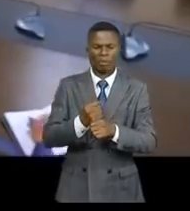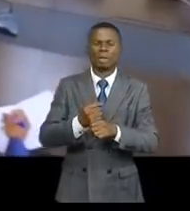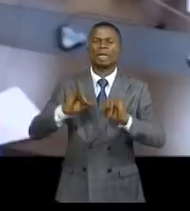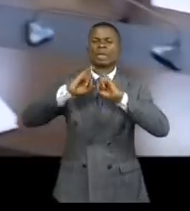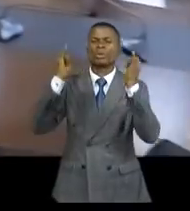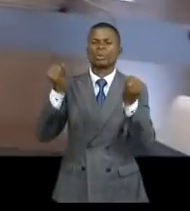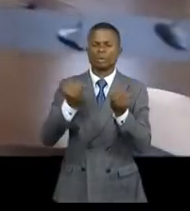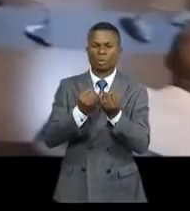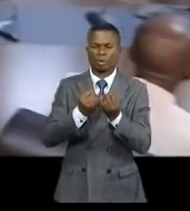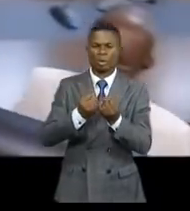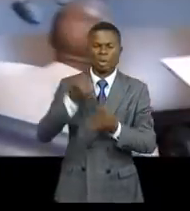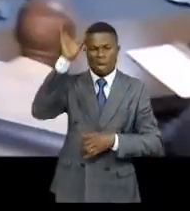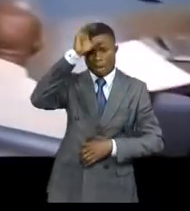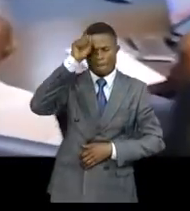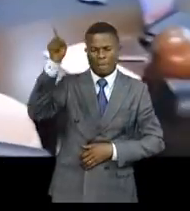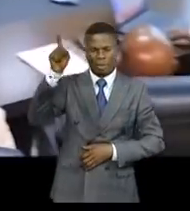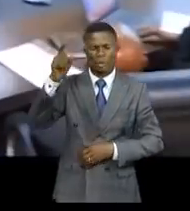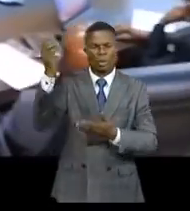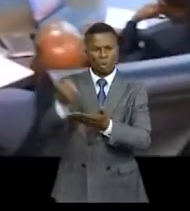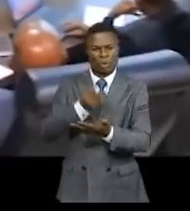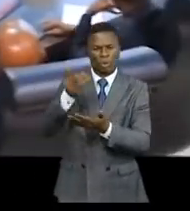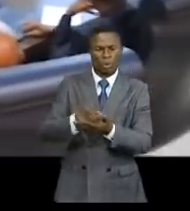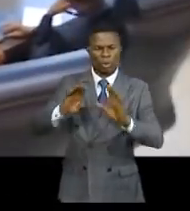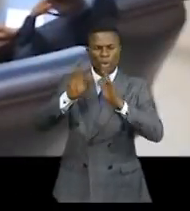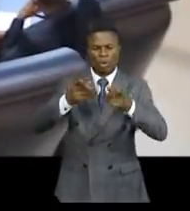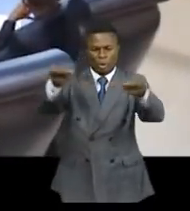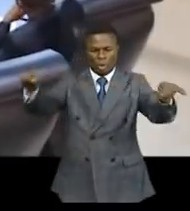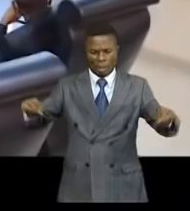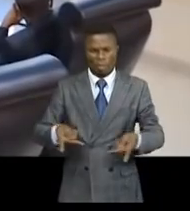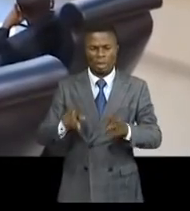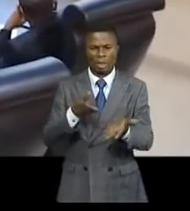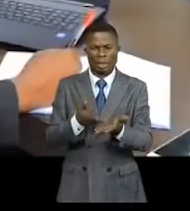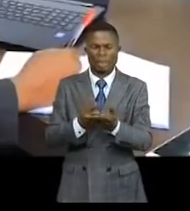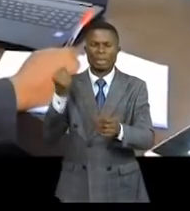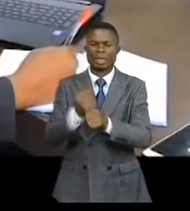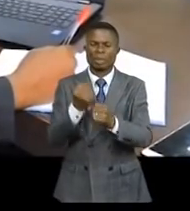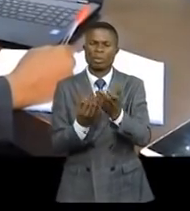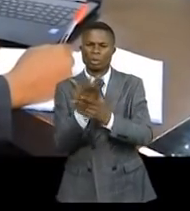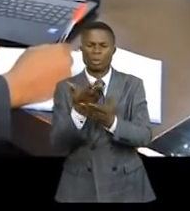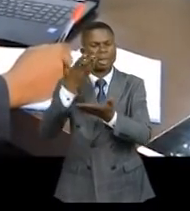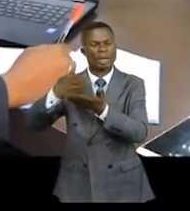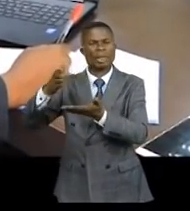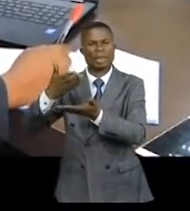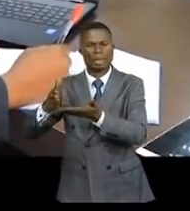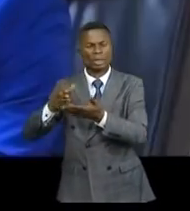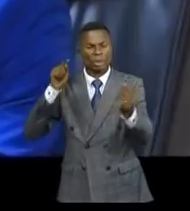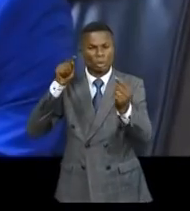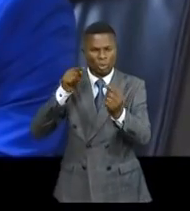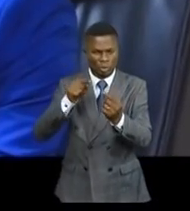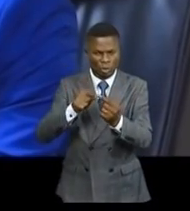de Bukangalonzo. Partant de l'exploitation de toute l'étendue du site, la production, la distribution jusqu'à